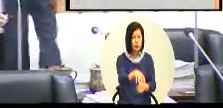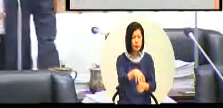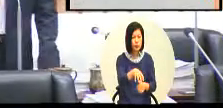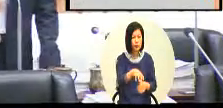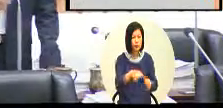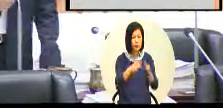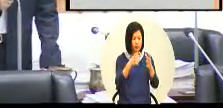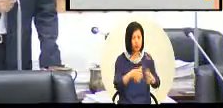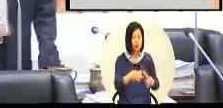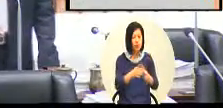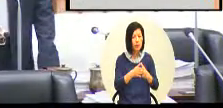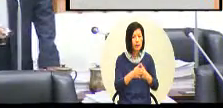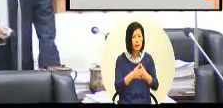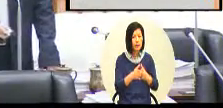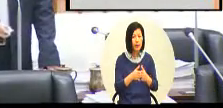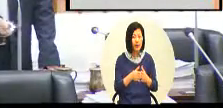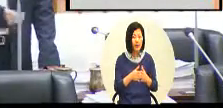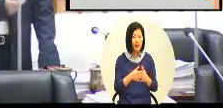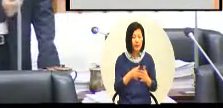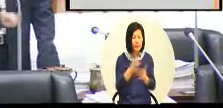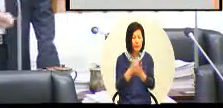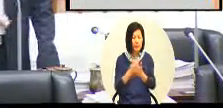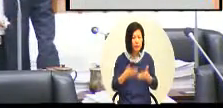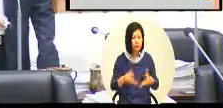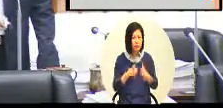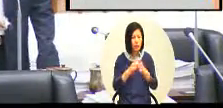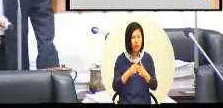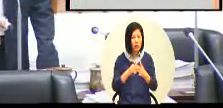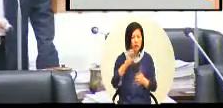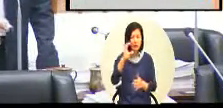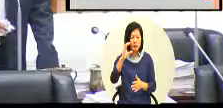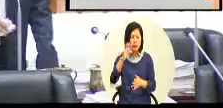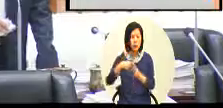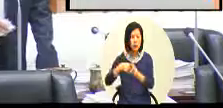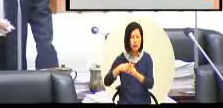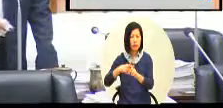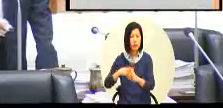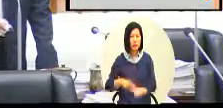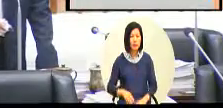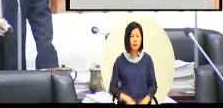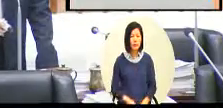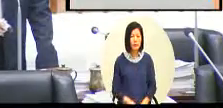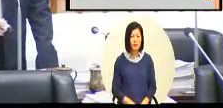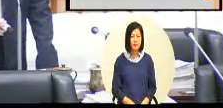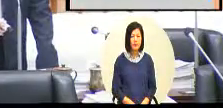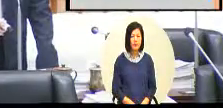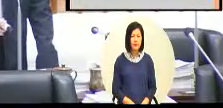来讲的话，最重要的灵魂就是在西极。社会局局长，